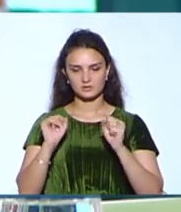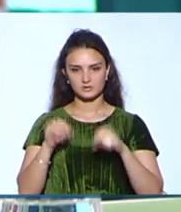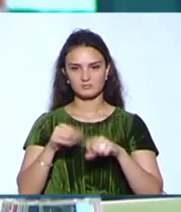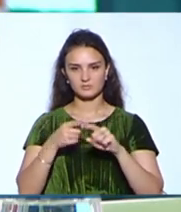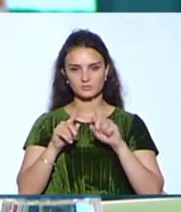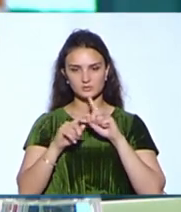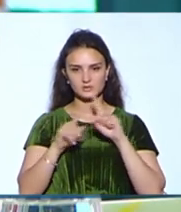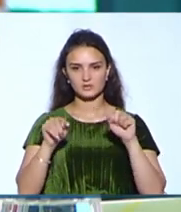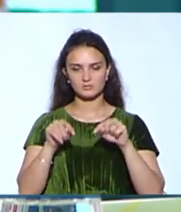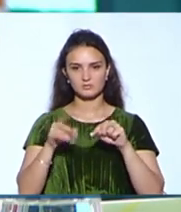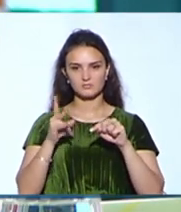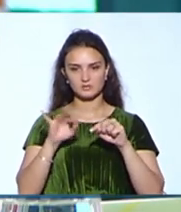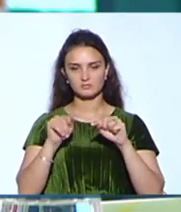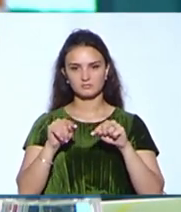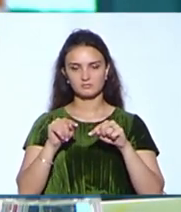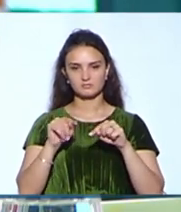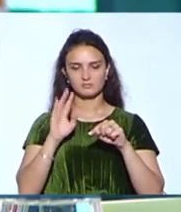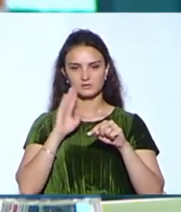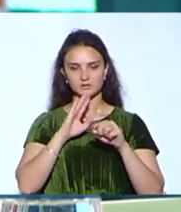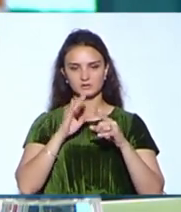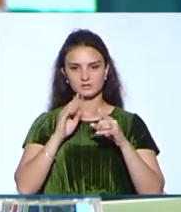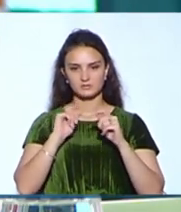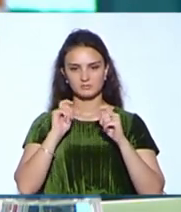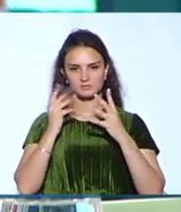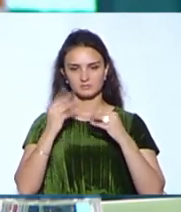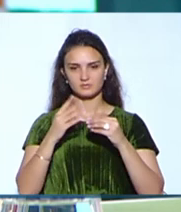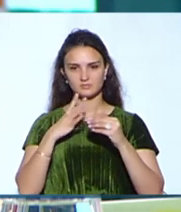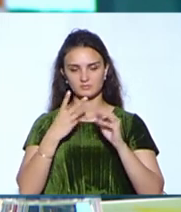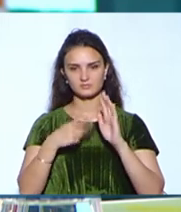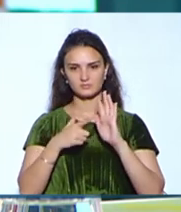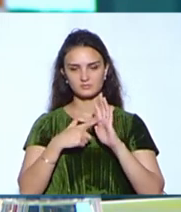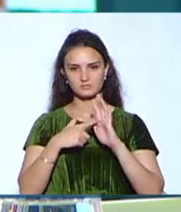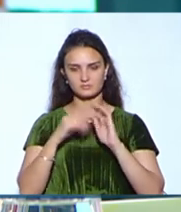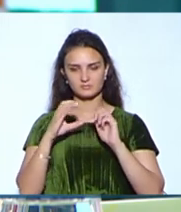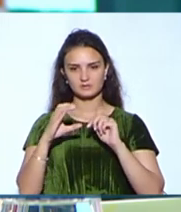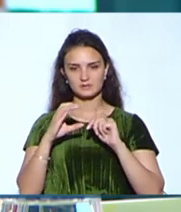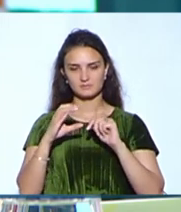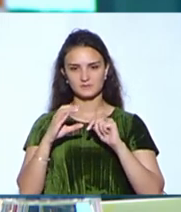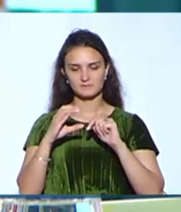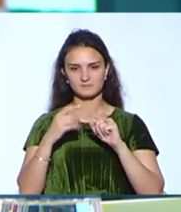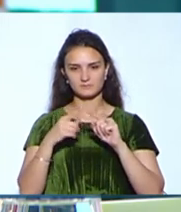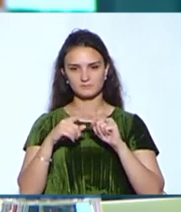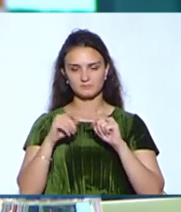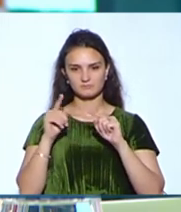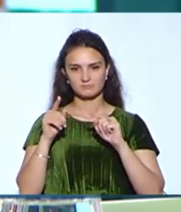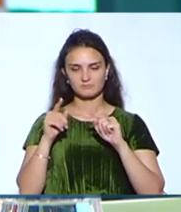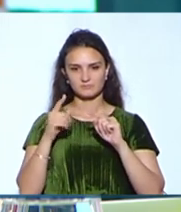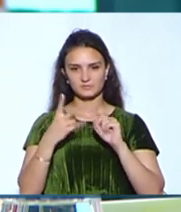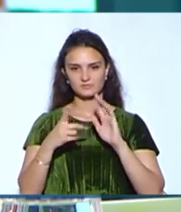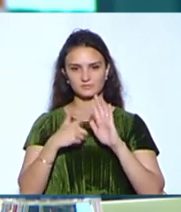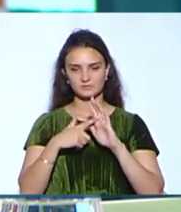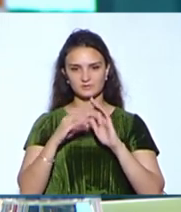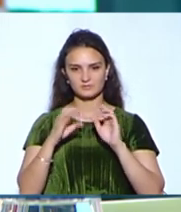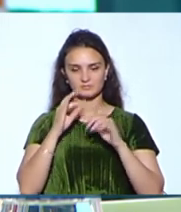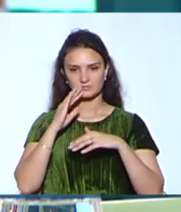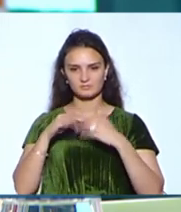ეს უცნაური გადახვევა, მაგრამ დედას დაბადების დღე იყო და 27 სექტემბრის იმ აუბედით 27